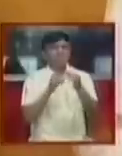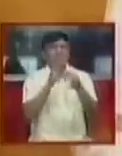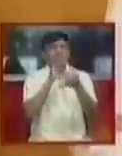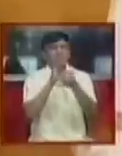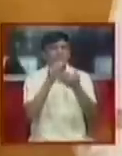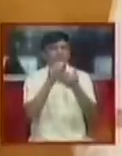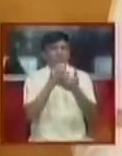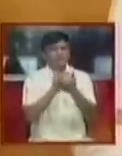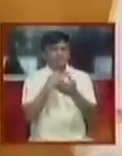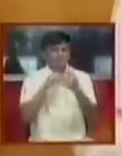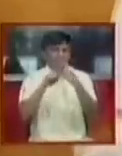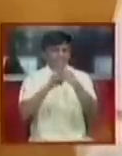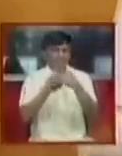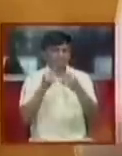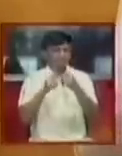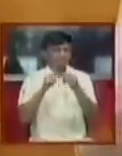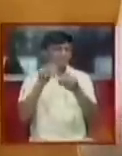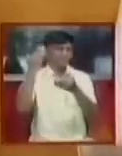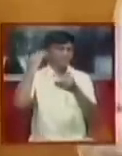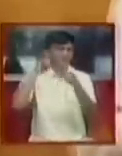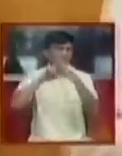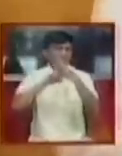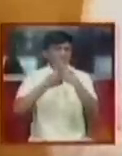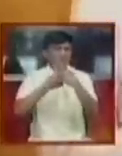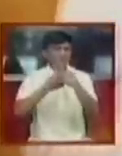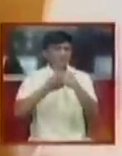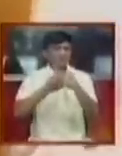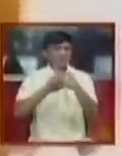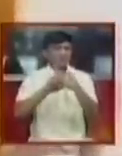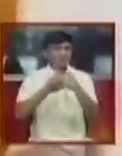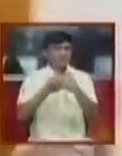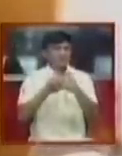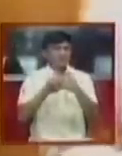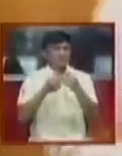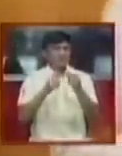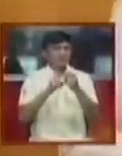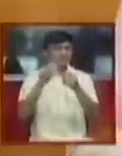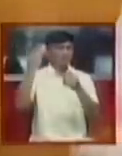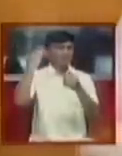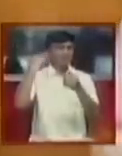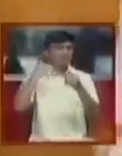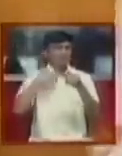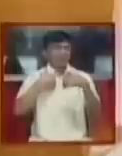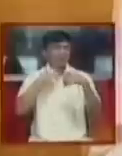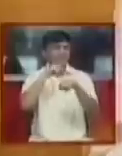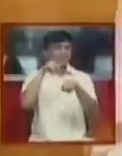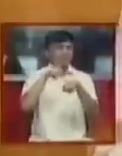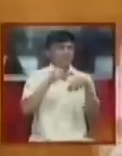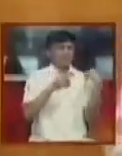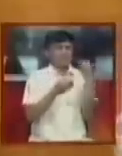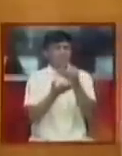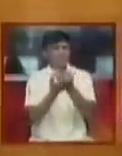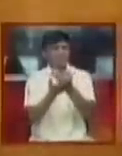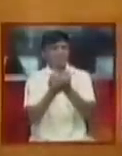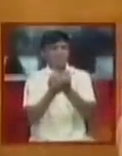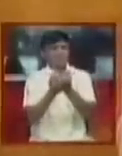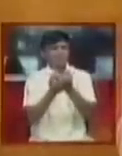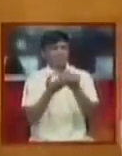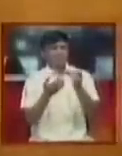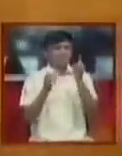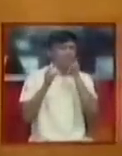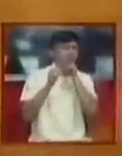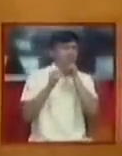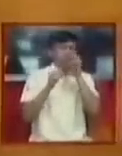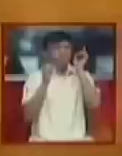po natin ang ating pinanggalingan. Dati, parang Wild West ang pamumuhunan sa Pilipinas. May peligro na nga ang